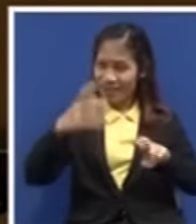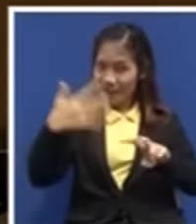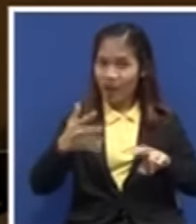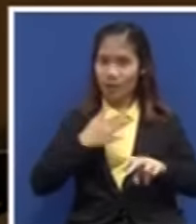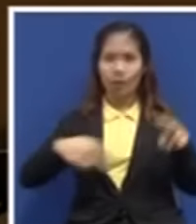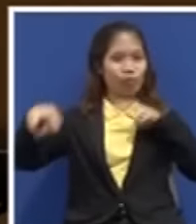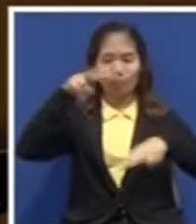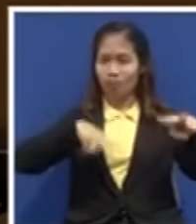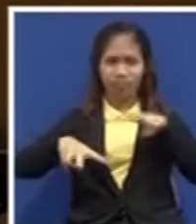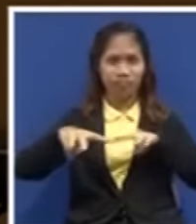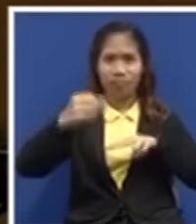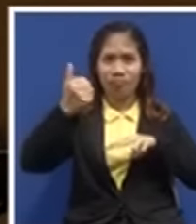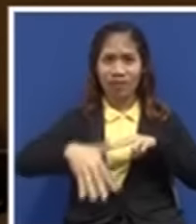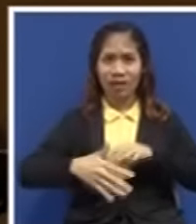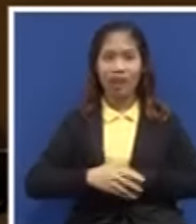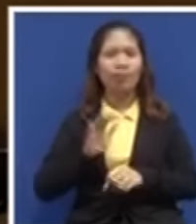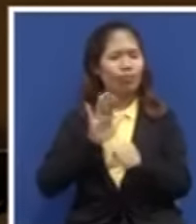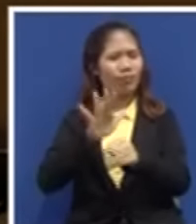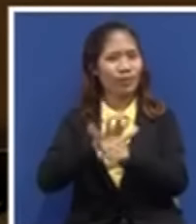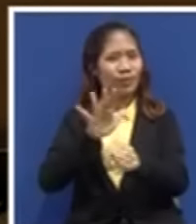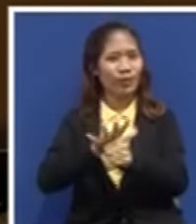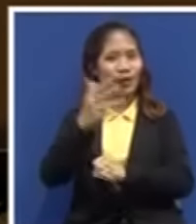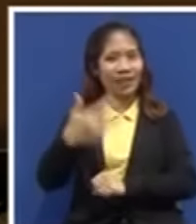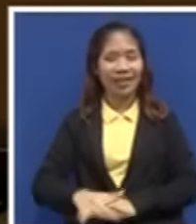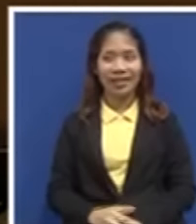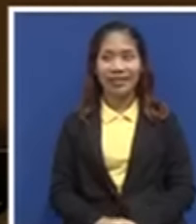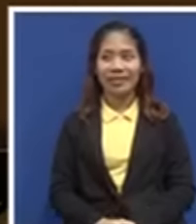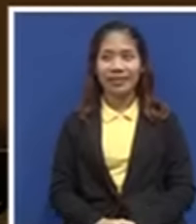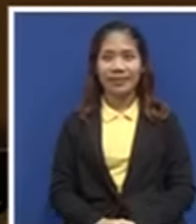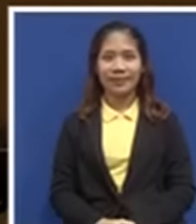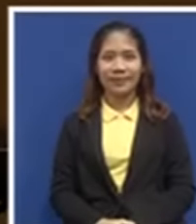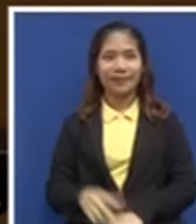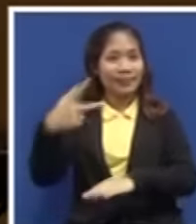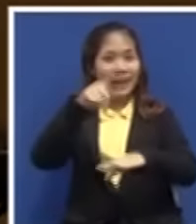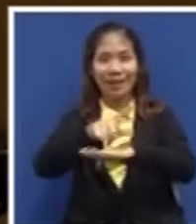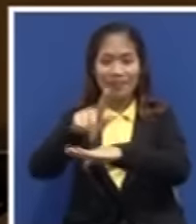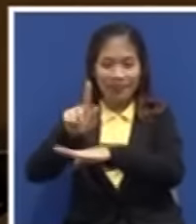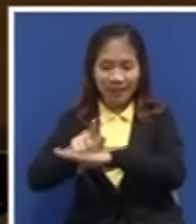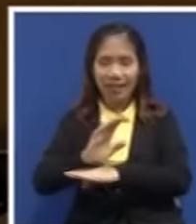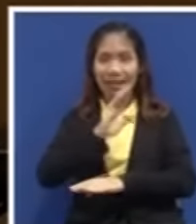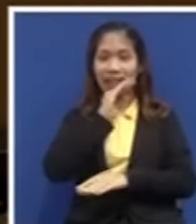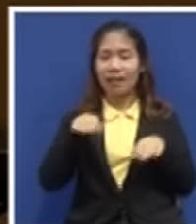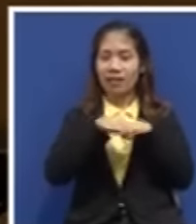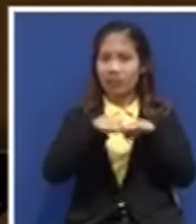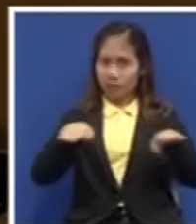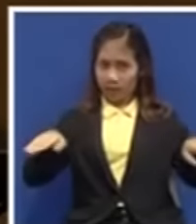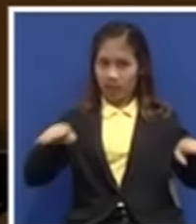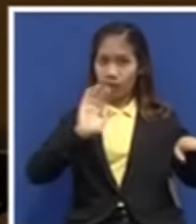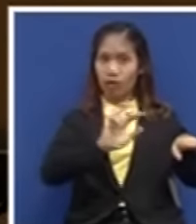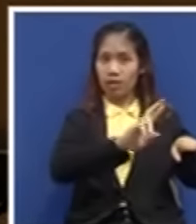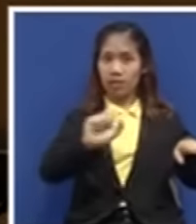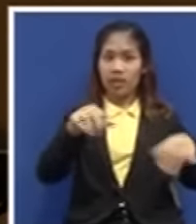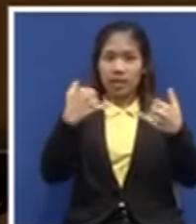มการพิจารณาไม่ได้นะครับพอแล้วนะครับ ท่านประธานครับ ท่านประธานครับ ท่านประธานครับถ้าบรรทัดฐานสภา